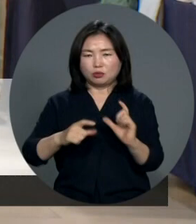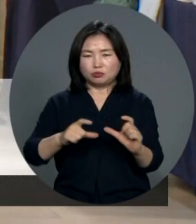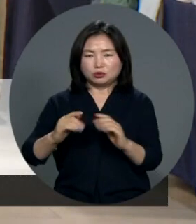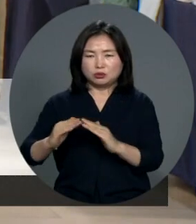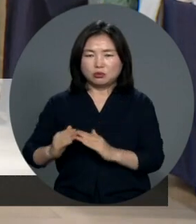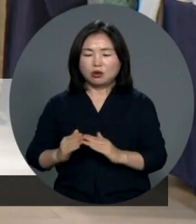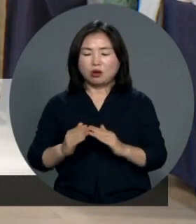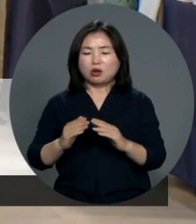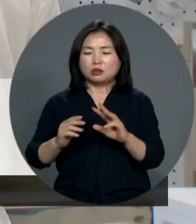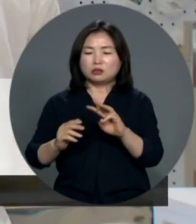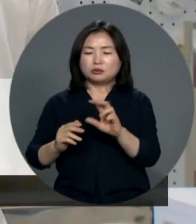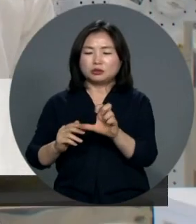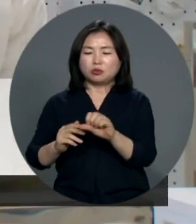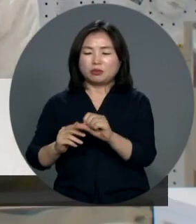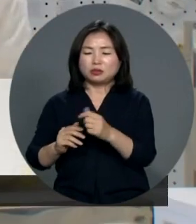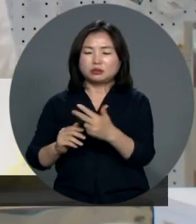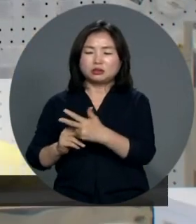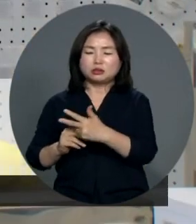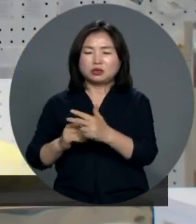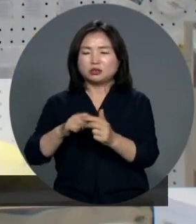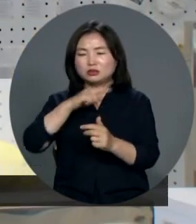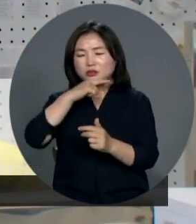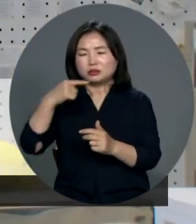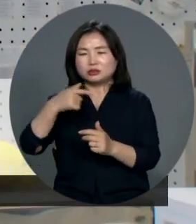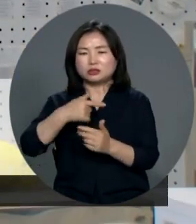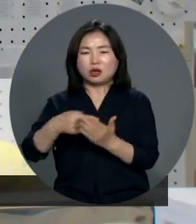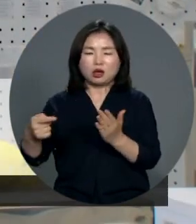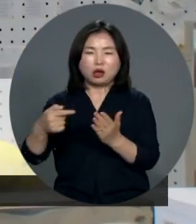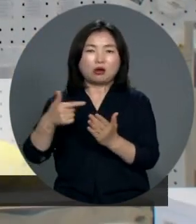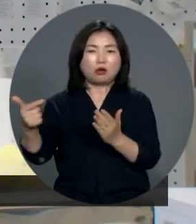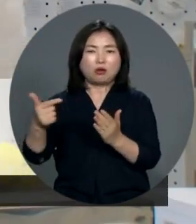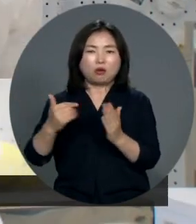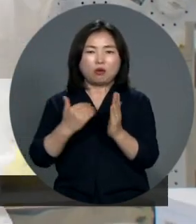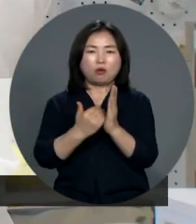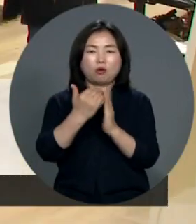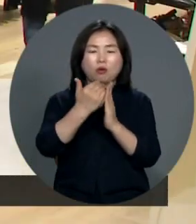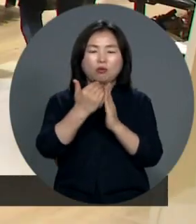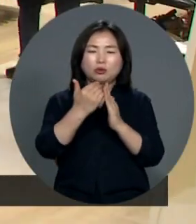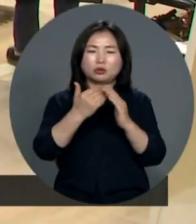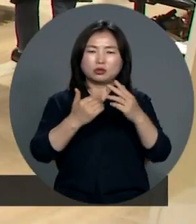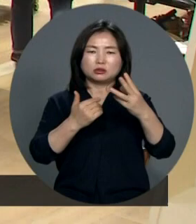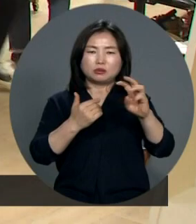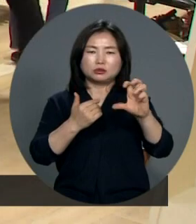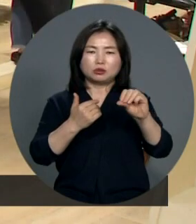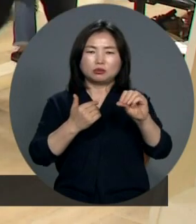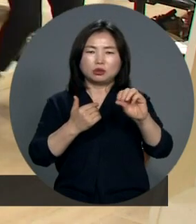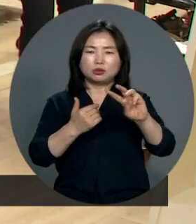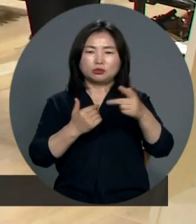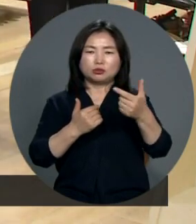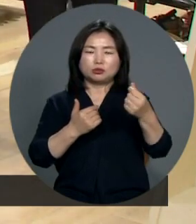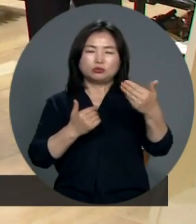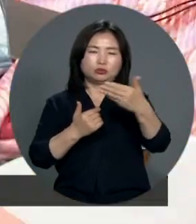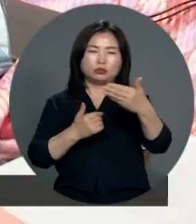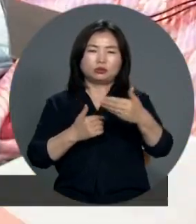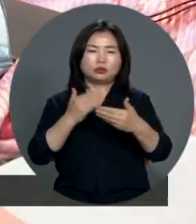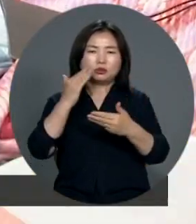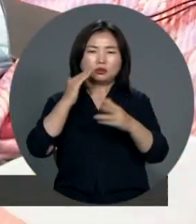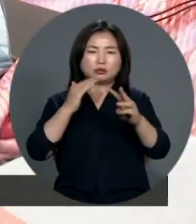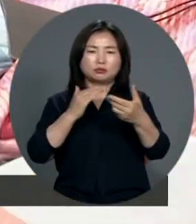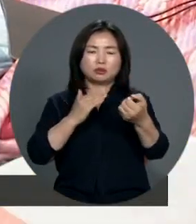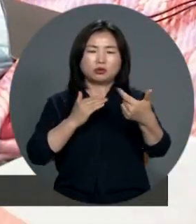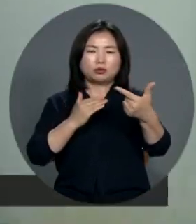수지은 35만 7,000원 적자로 유일하게 적자였고 5분위는 35만 9,000원 흑자